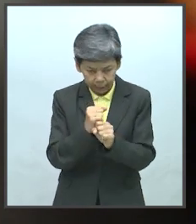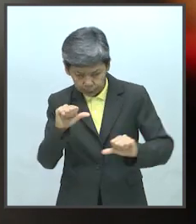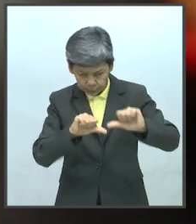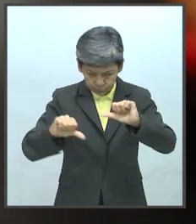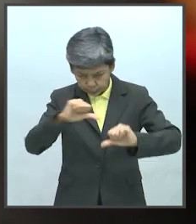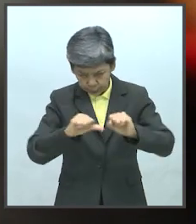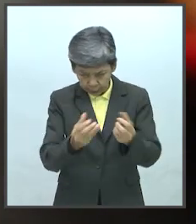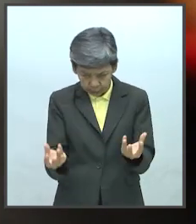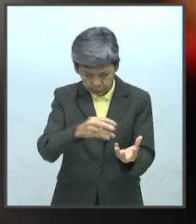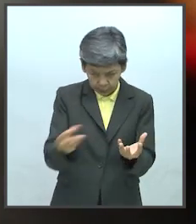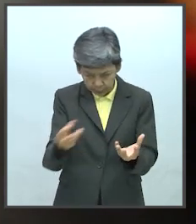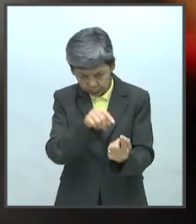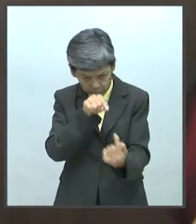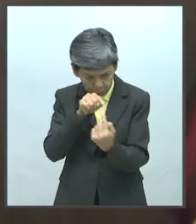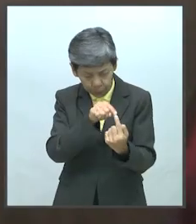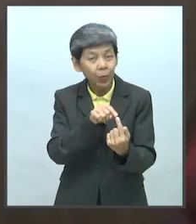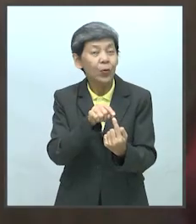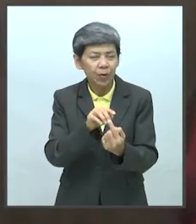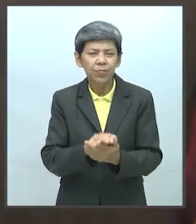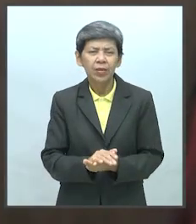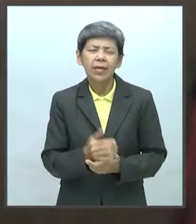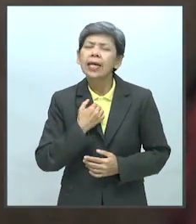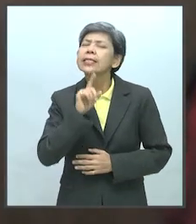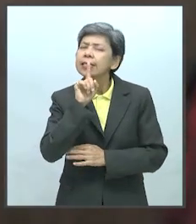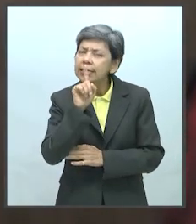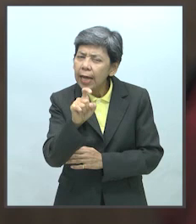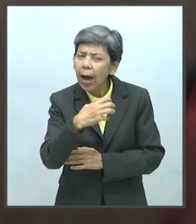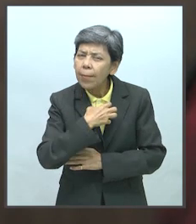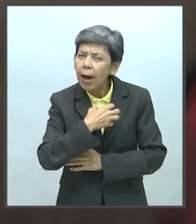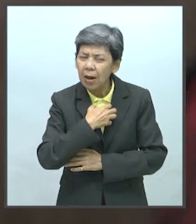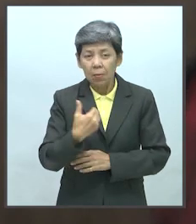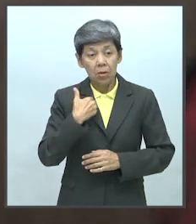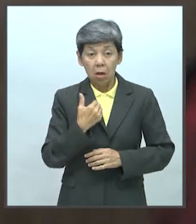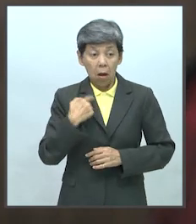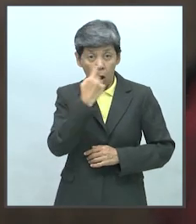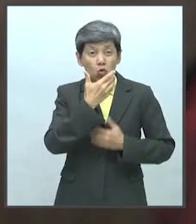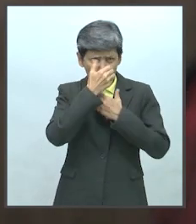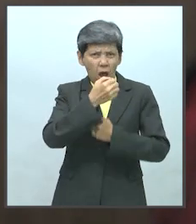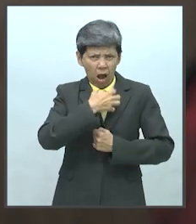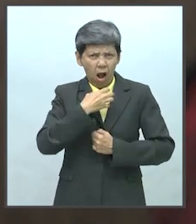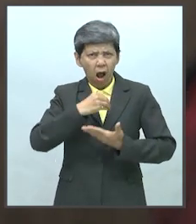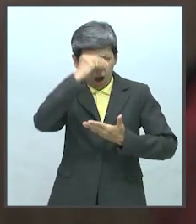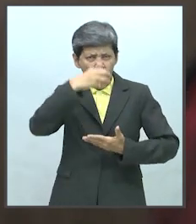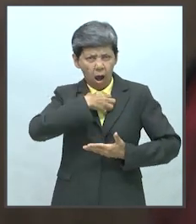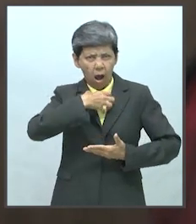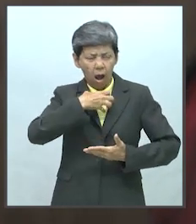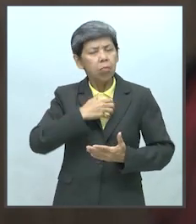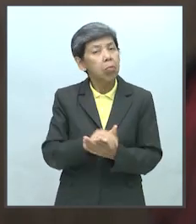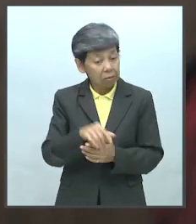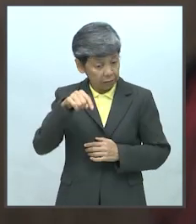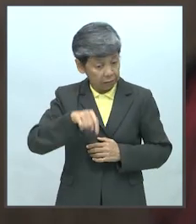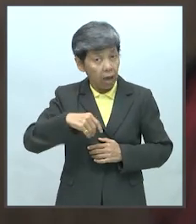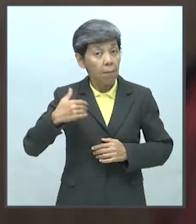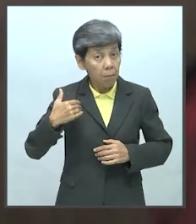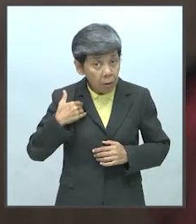เป็นสูตรที่ช่างตรงวัดได้เหมาะสมกับปัจจุบัน ค่ะอยากจะสอบถามผู้แพ้นิดนึงเผื่อว่าจะมีคนสนใจอยากจะมาเรียนที่นี่ค่ะได้ข่าวว่า